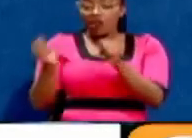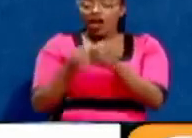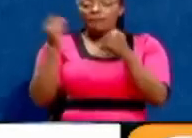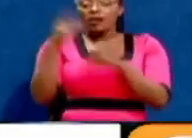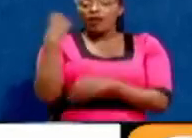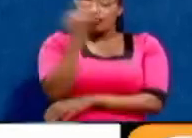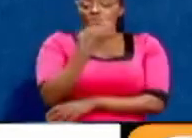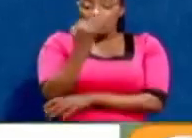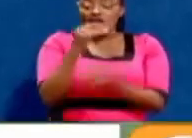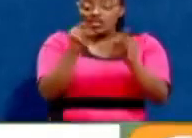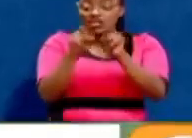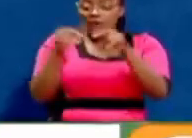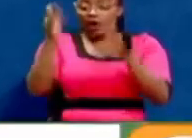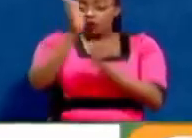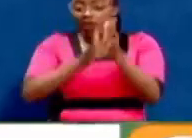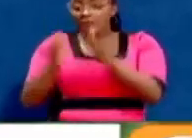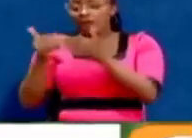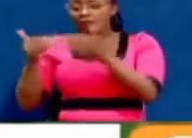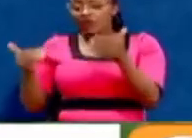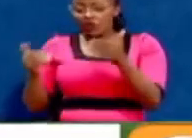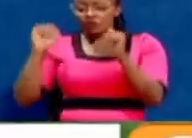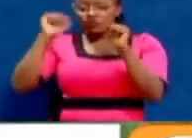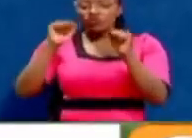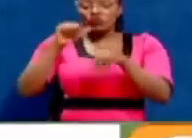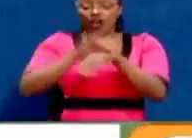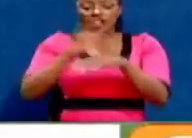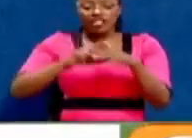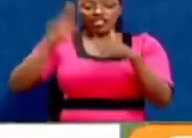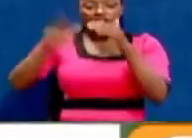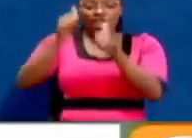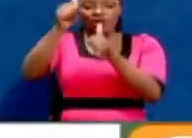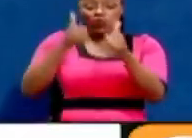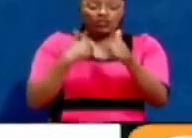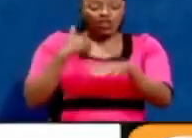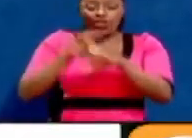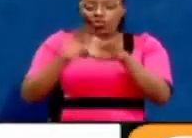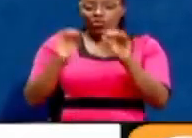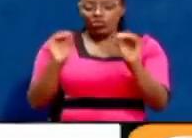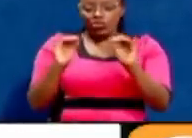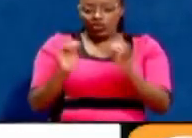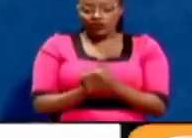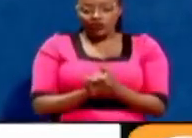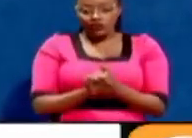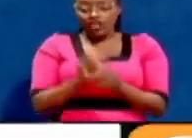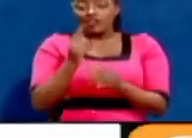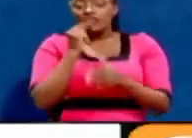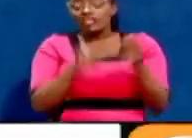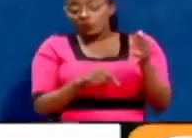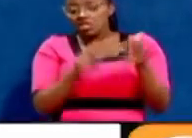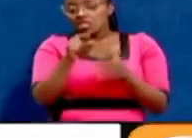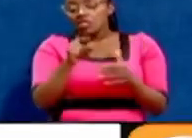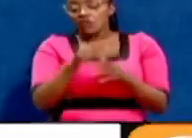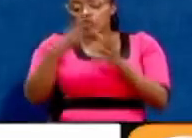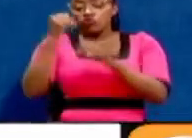mwezi Machi kama ilivyoratibiwa, huenda wakapata matokeo yasiyoridhisha. Wakisema tunaenda kufanya